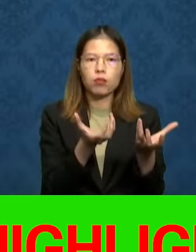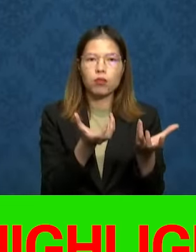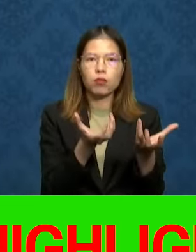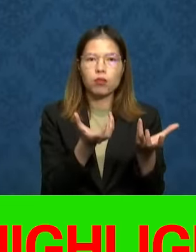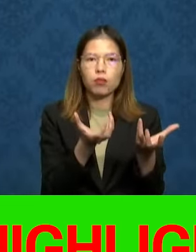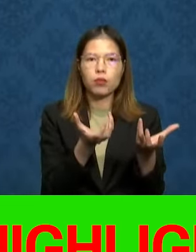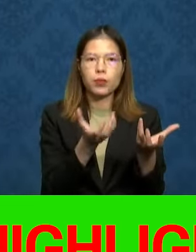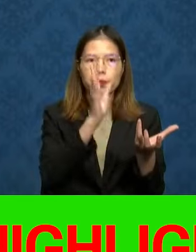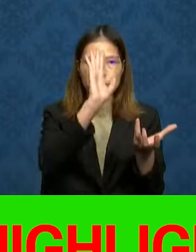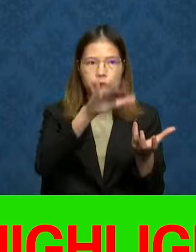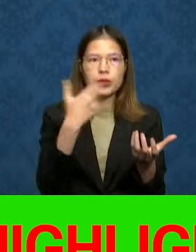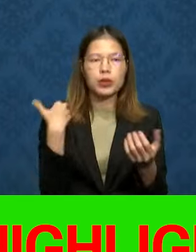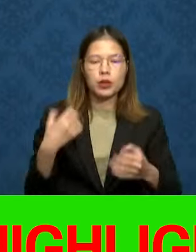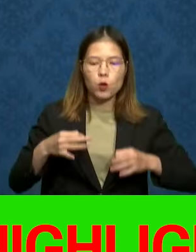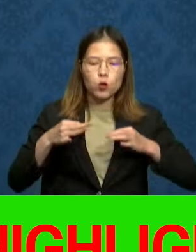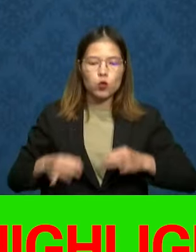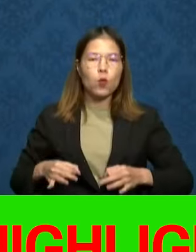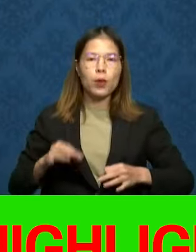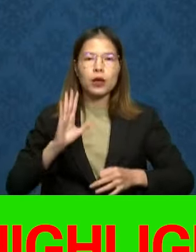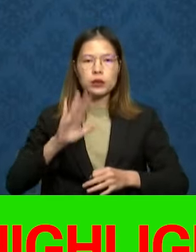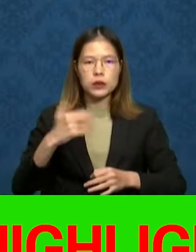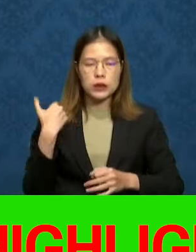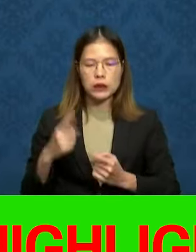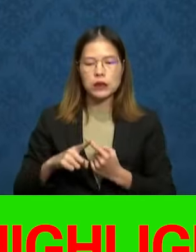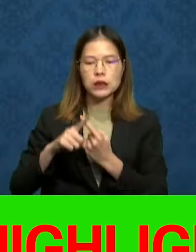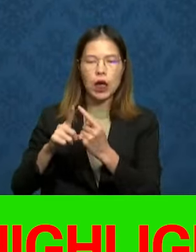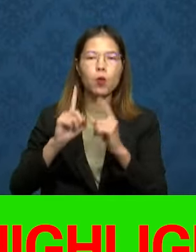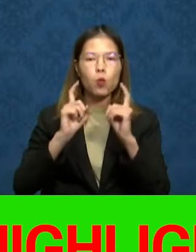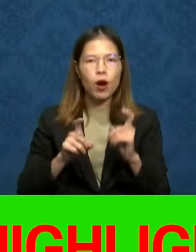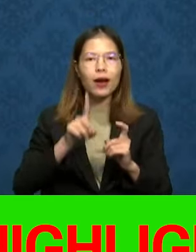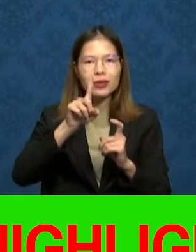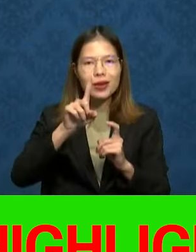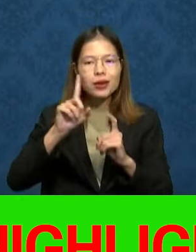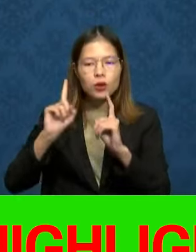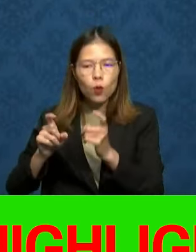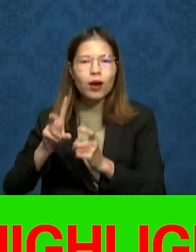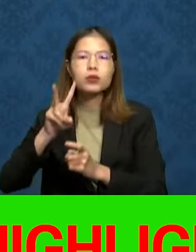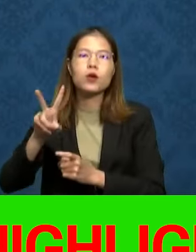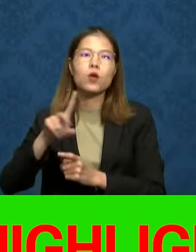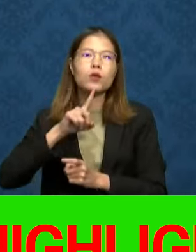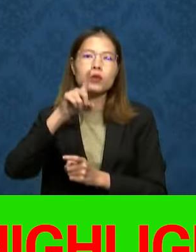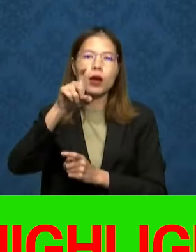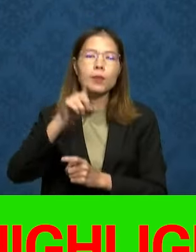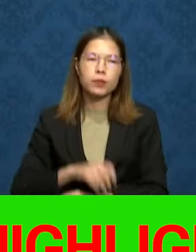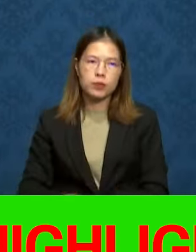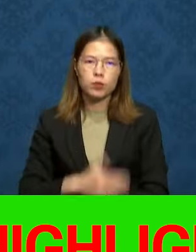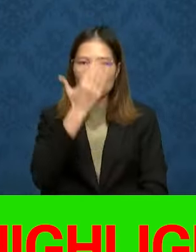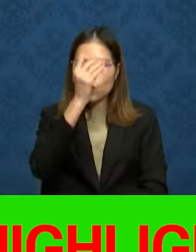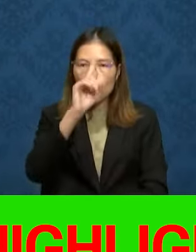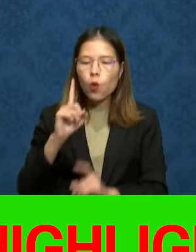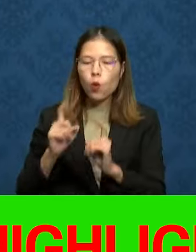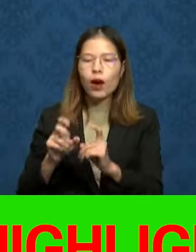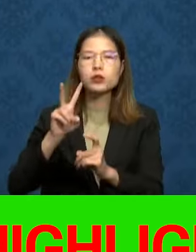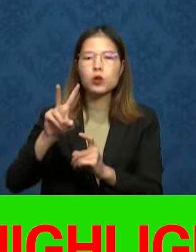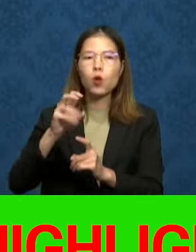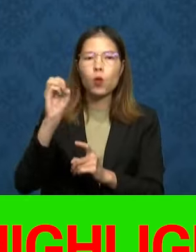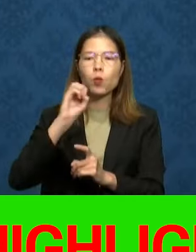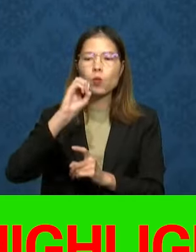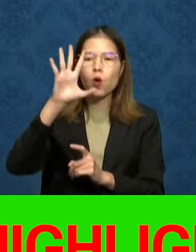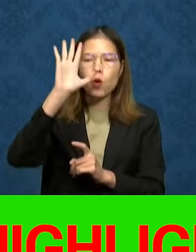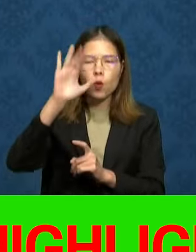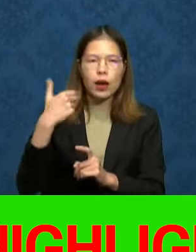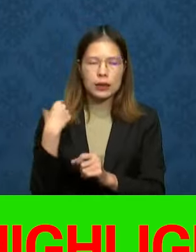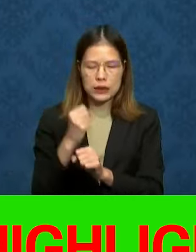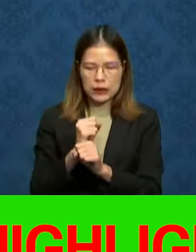หน่อยครับว่าการลงประชามติเนี่ยจะเป็นไปตามวรรค 1หรือวรรค 2ครับเพราะวรรค 2บอกว่าใน